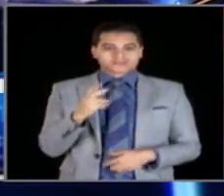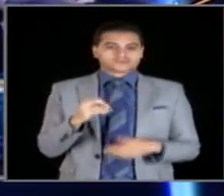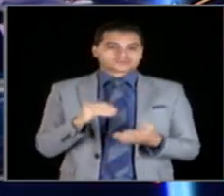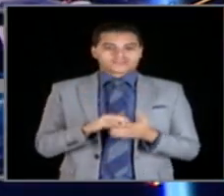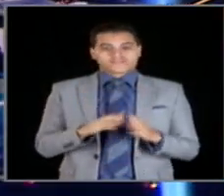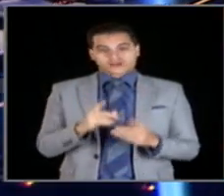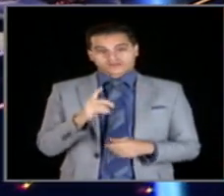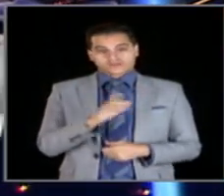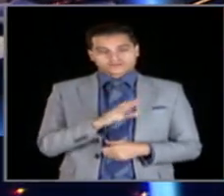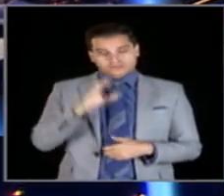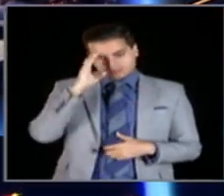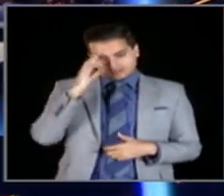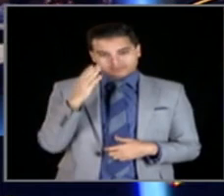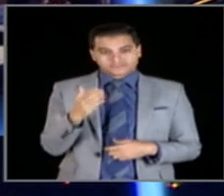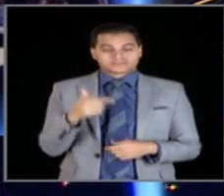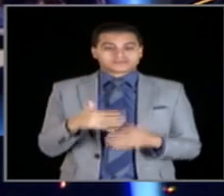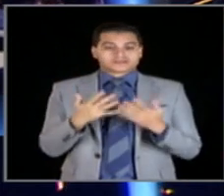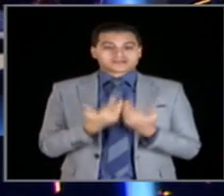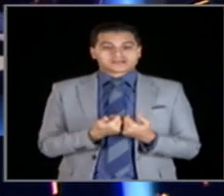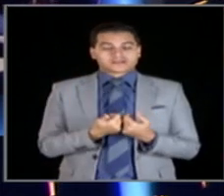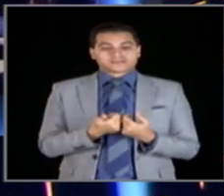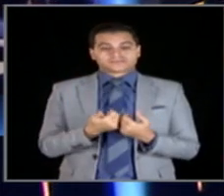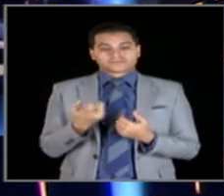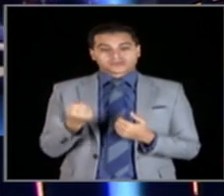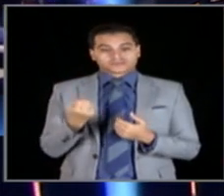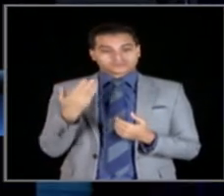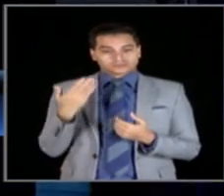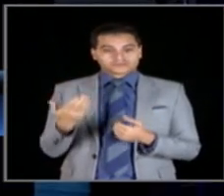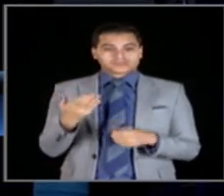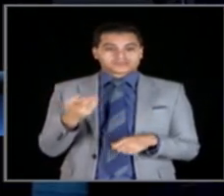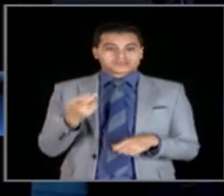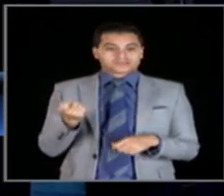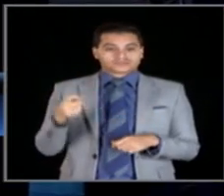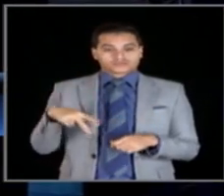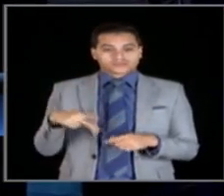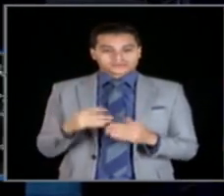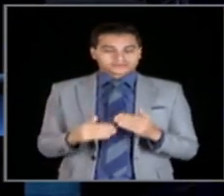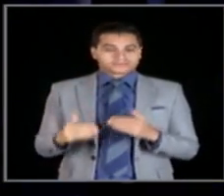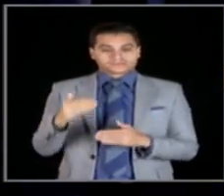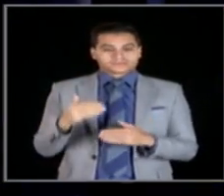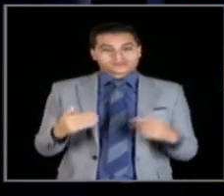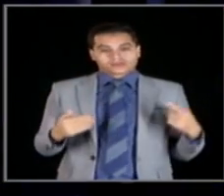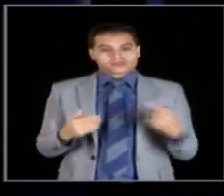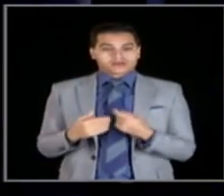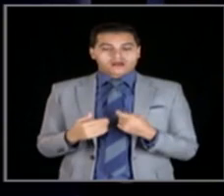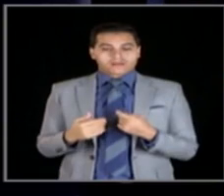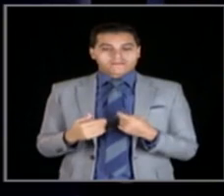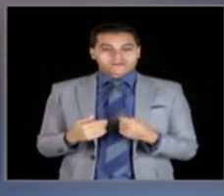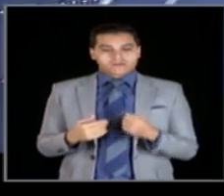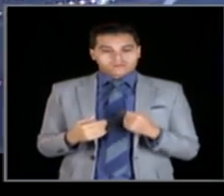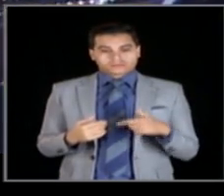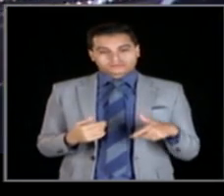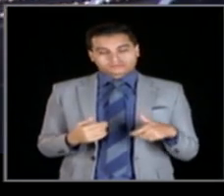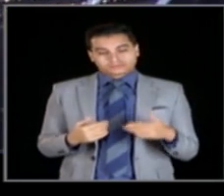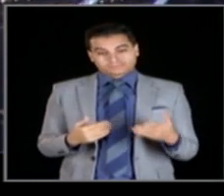25 نقطة لفريق الزمالك، النتيجة اتغيرت، 85 للزمالك، الضربة القاضية 60.